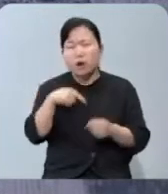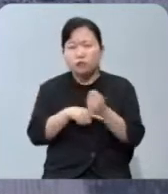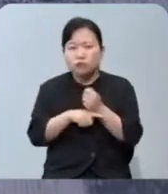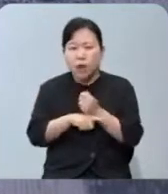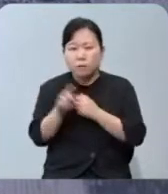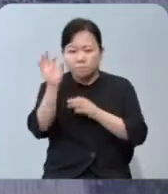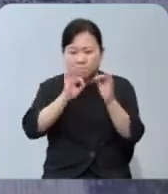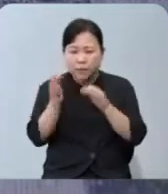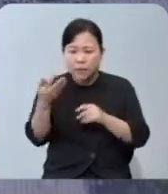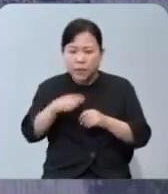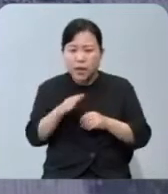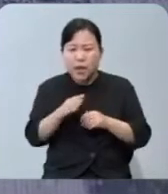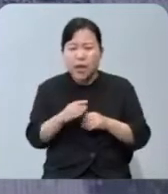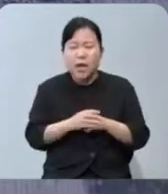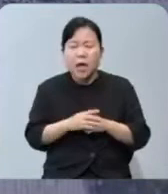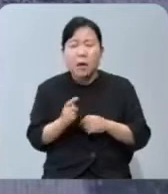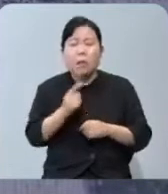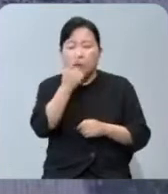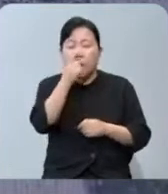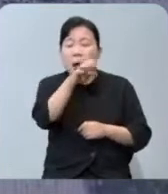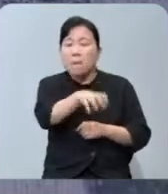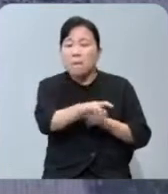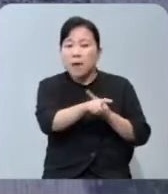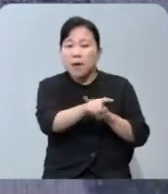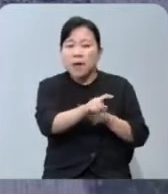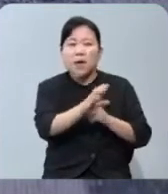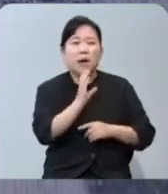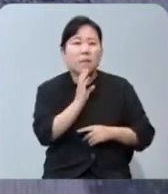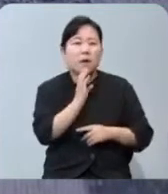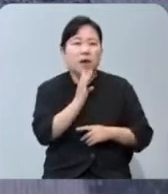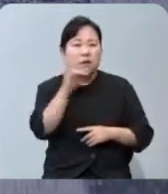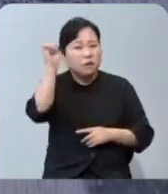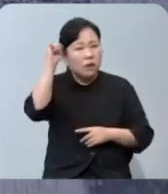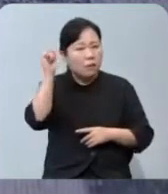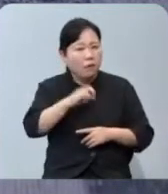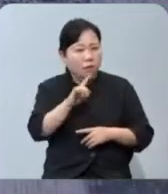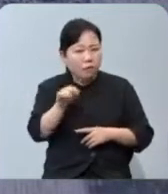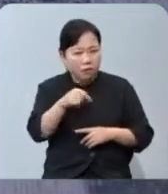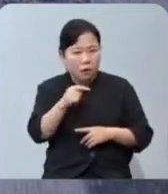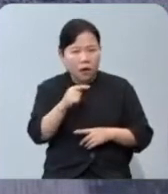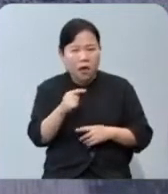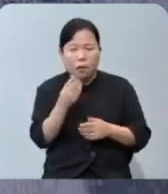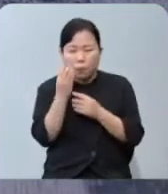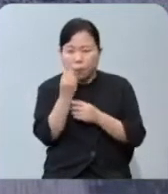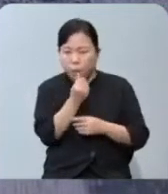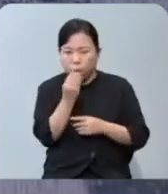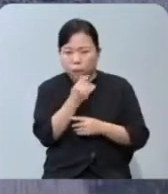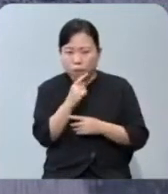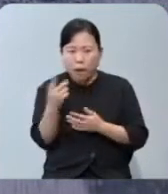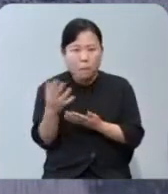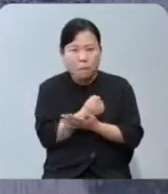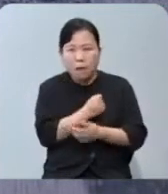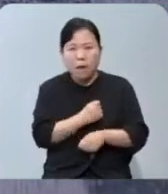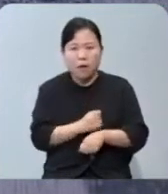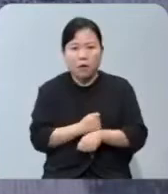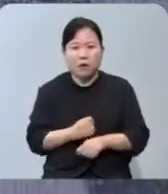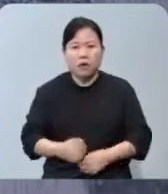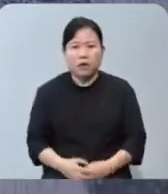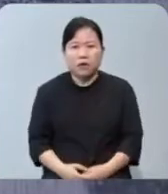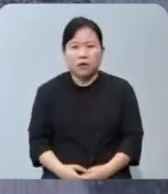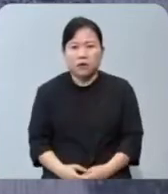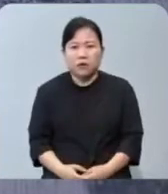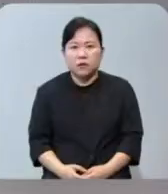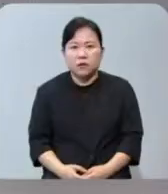알고보니 맞은편에 있는 경제가 업주가 새벽마다 은밀하게 버린 소행이 얻습니다 송 국회 기자가 취재했습니다